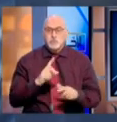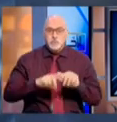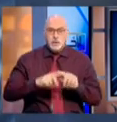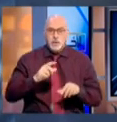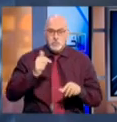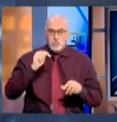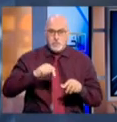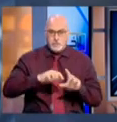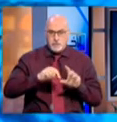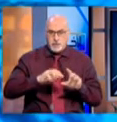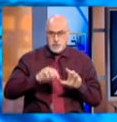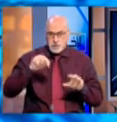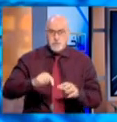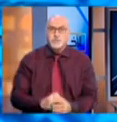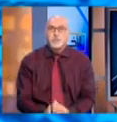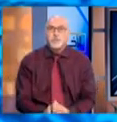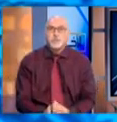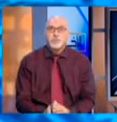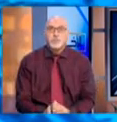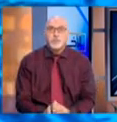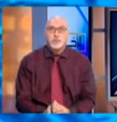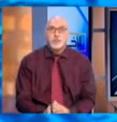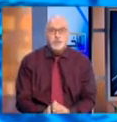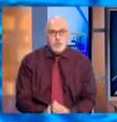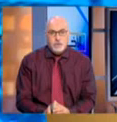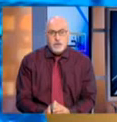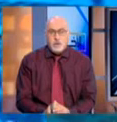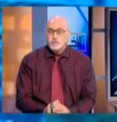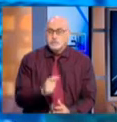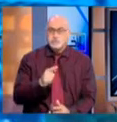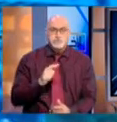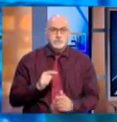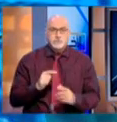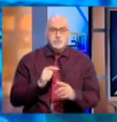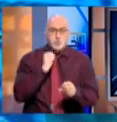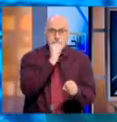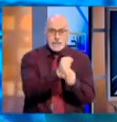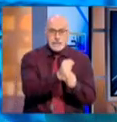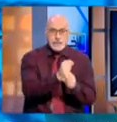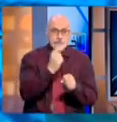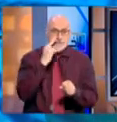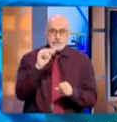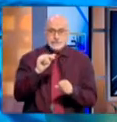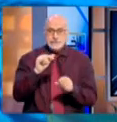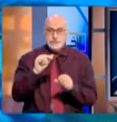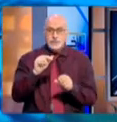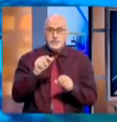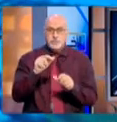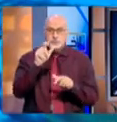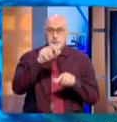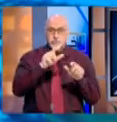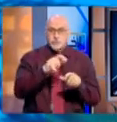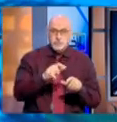الأولية المحلية، تسليط أقصى العقوبات على كل من يعرقل بشكل أو بآخر